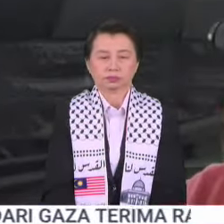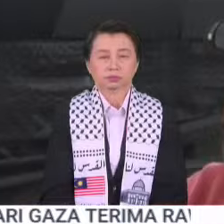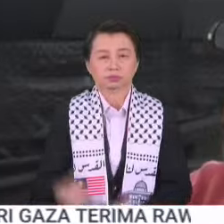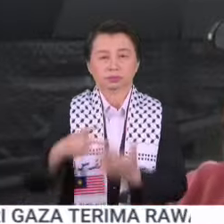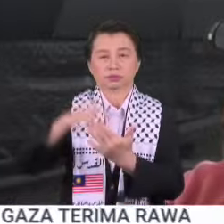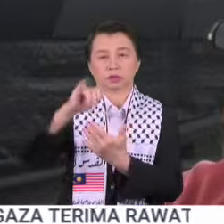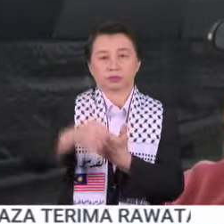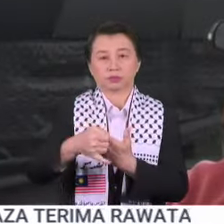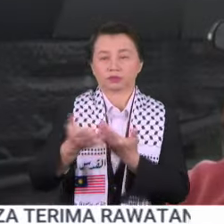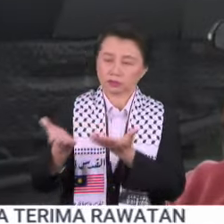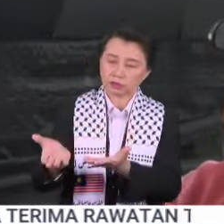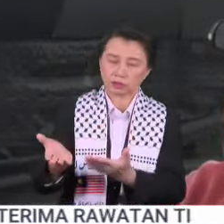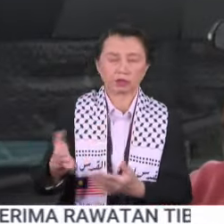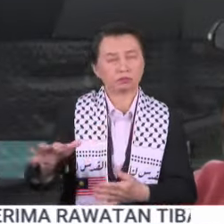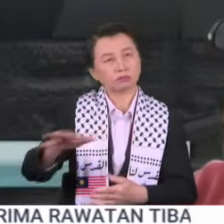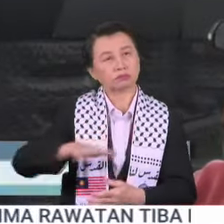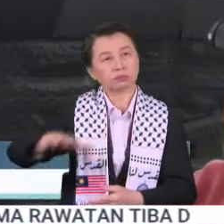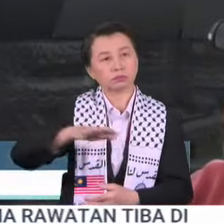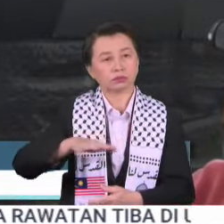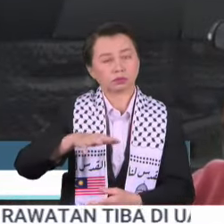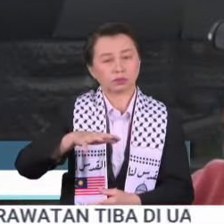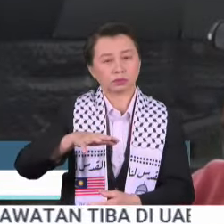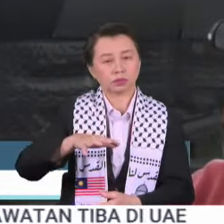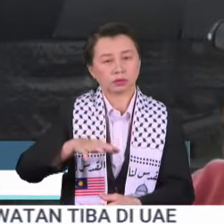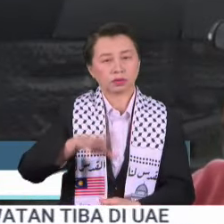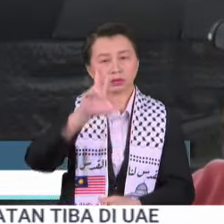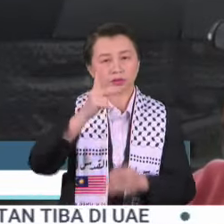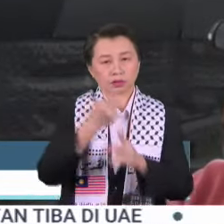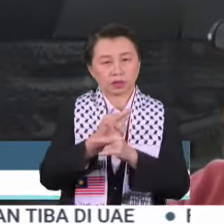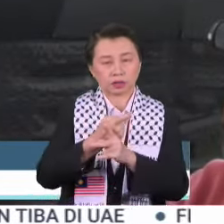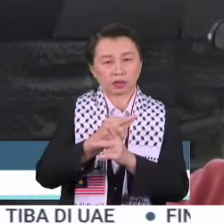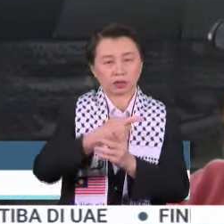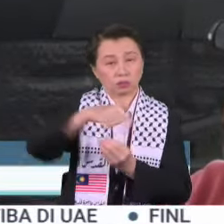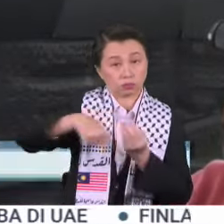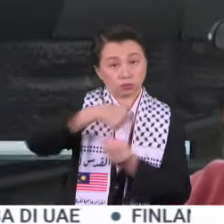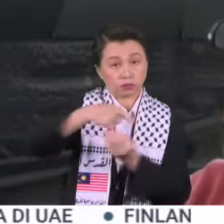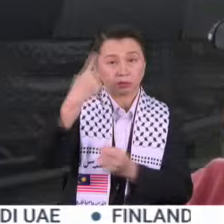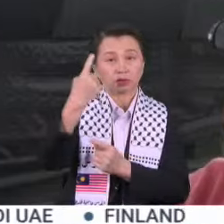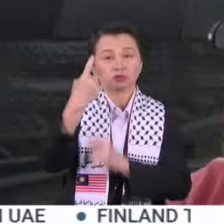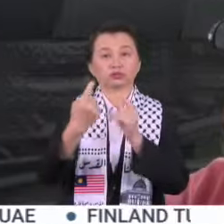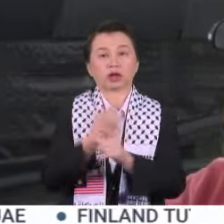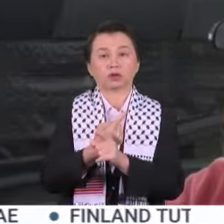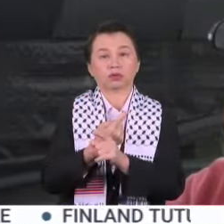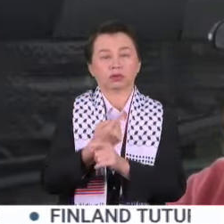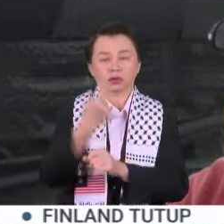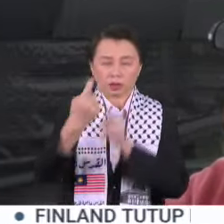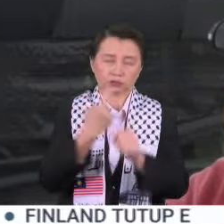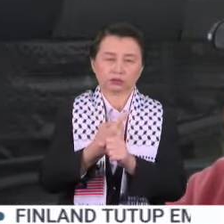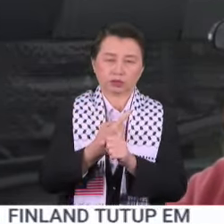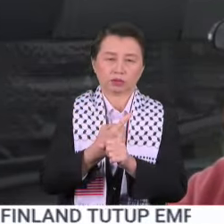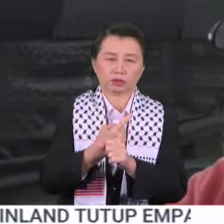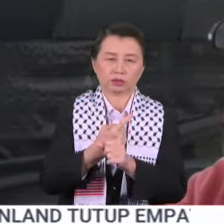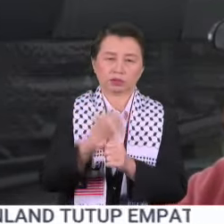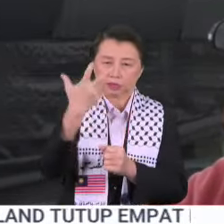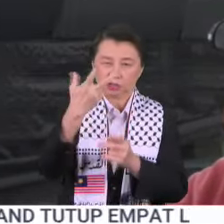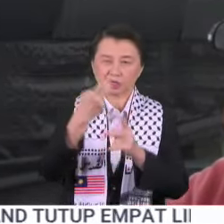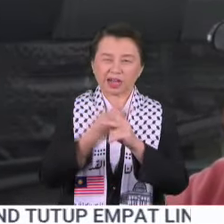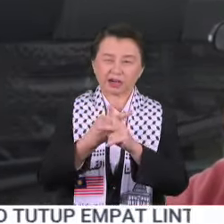Projek ni lebih kurang dalam 3 kali pusingan setahun. Okey, 3 kali pusingan setahun,